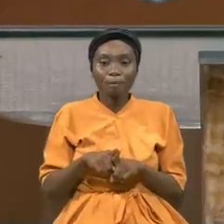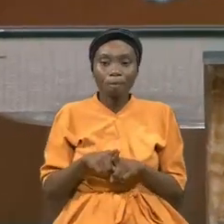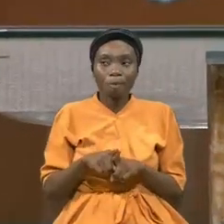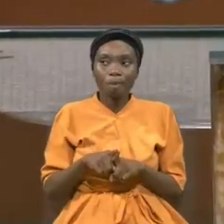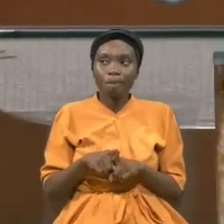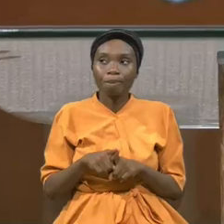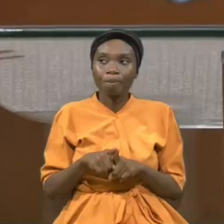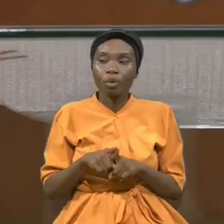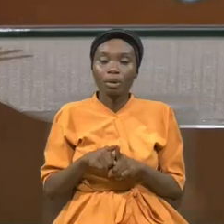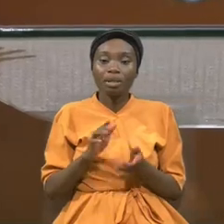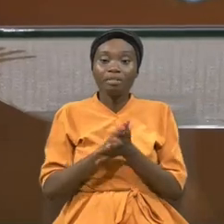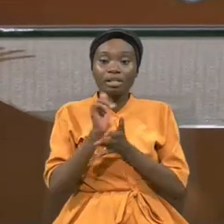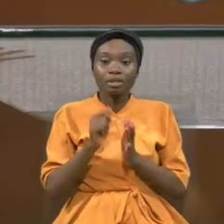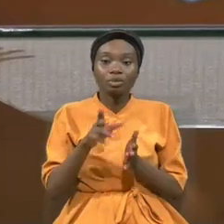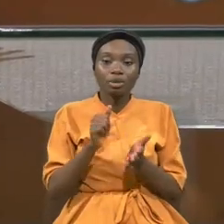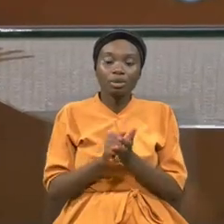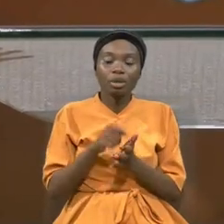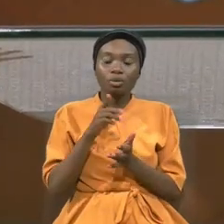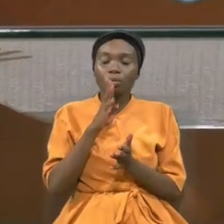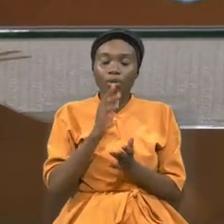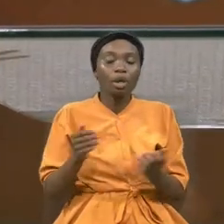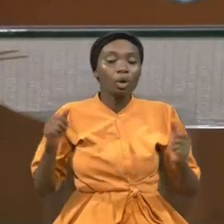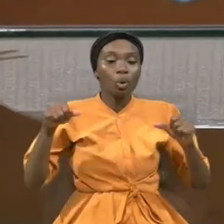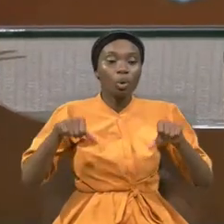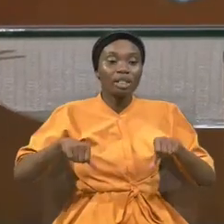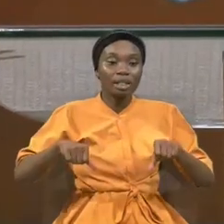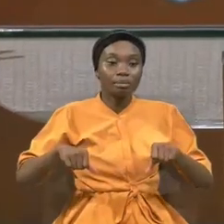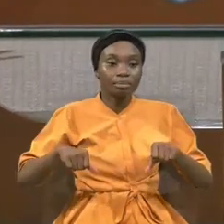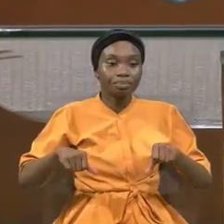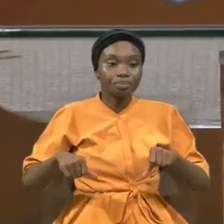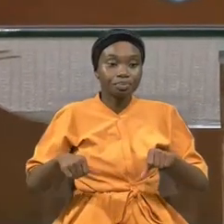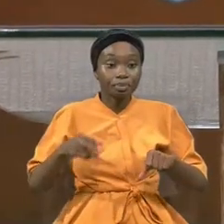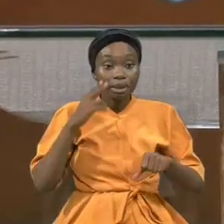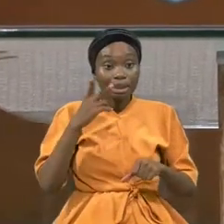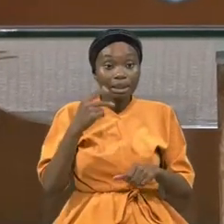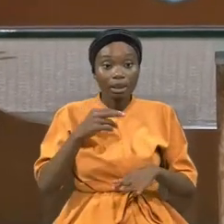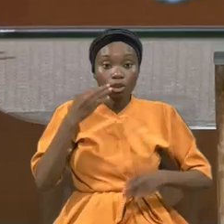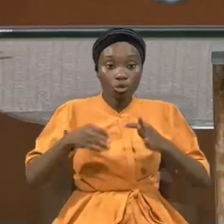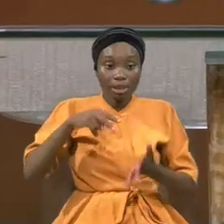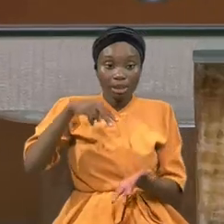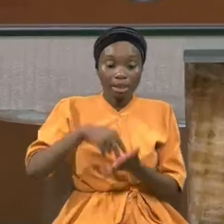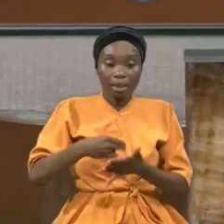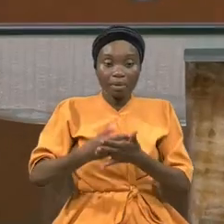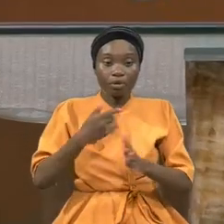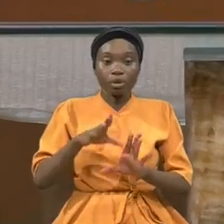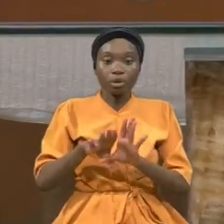que vous ne soyez pas jugés. Voici, le juge est à la porte. Le